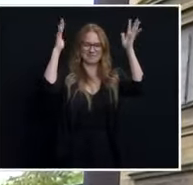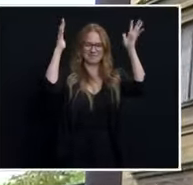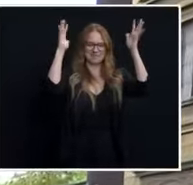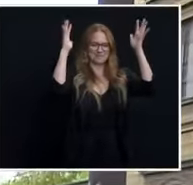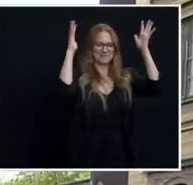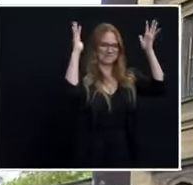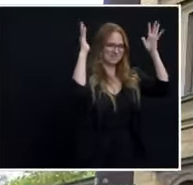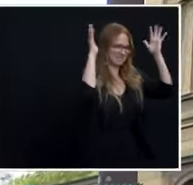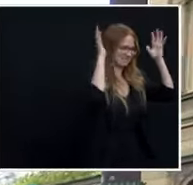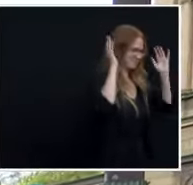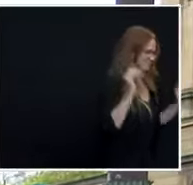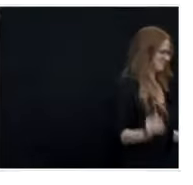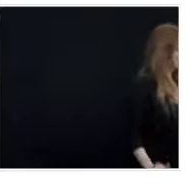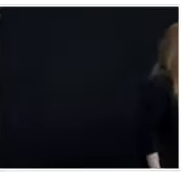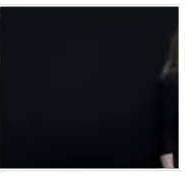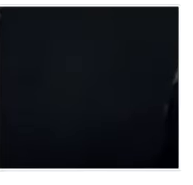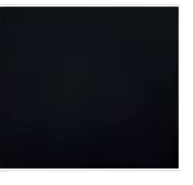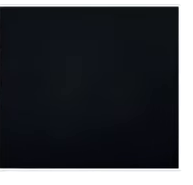Herzlichen Dank.